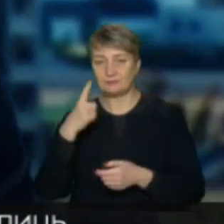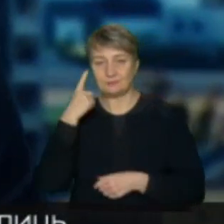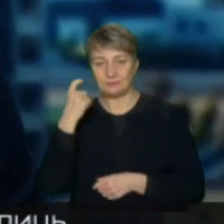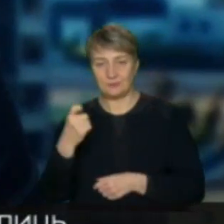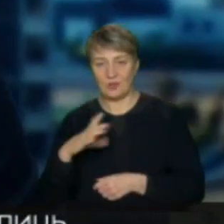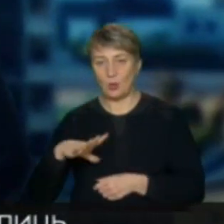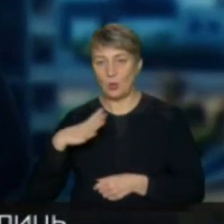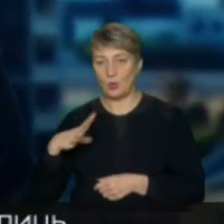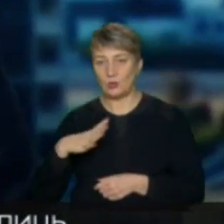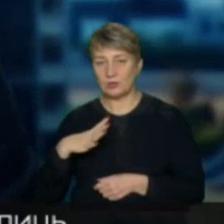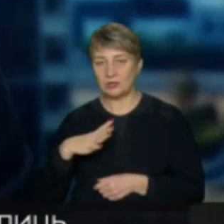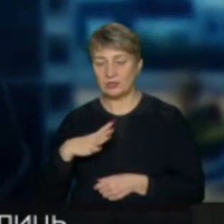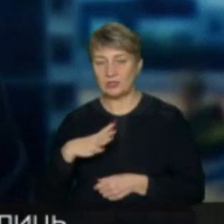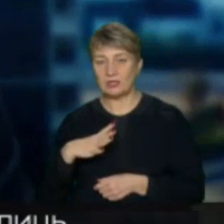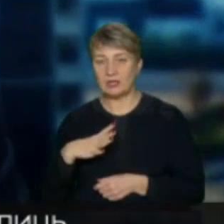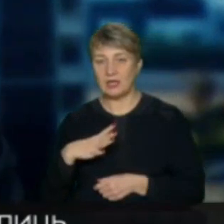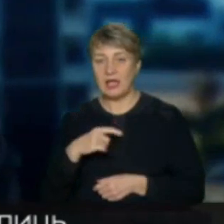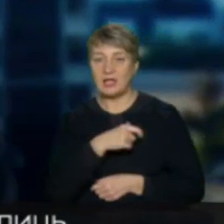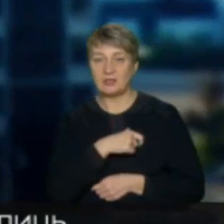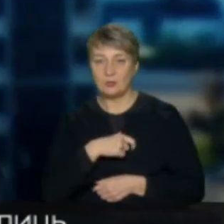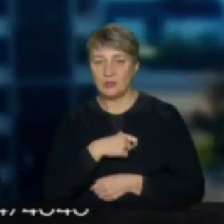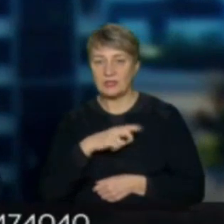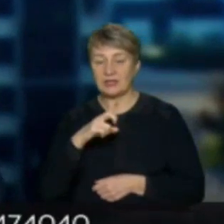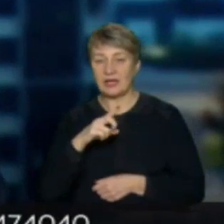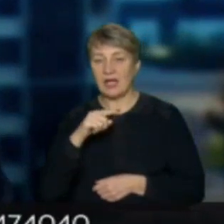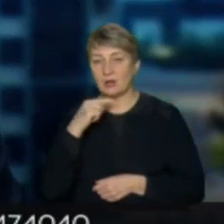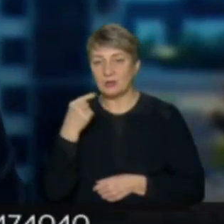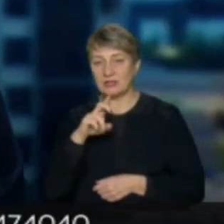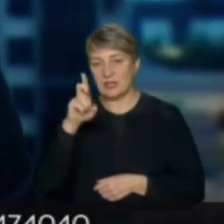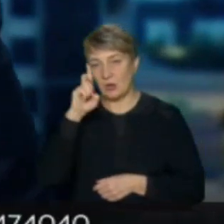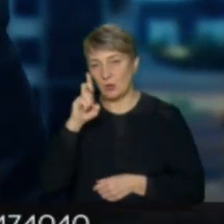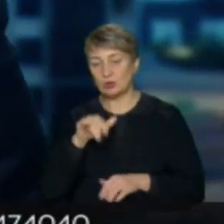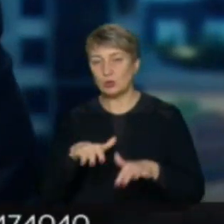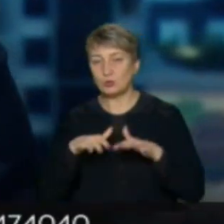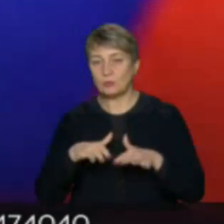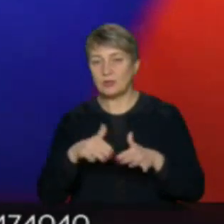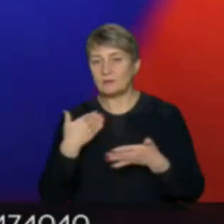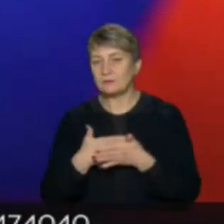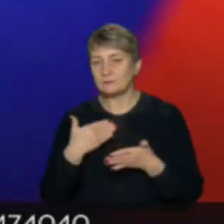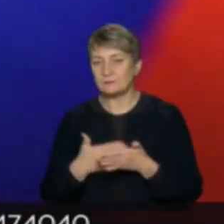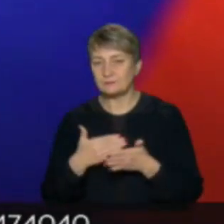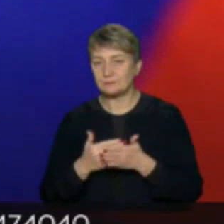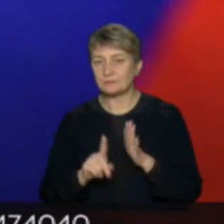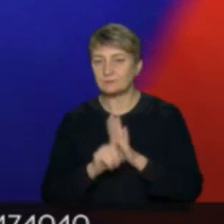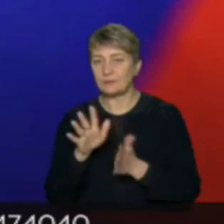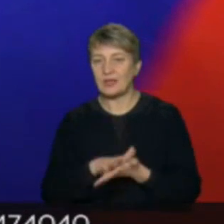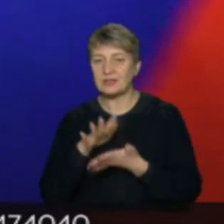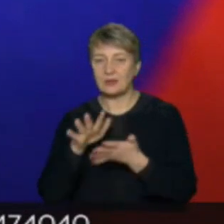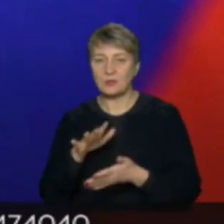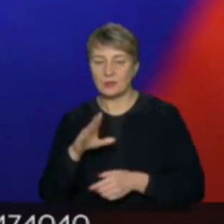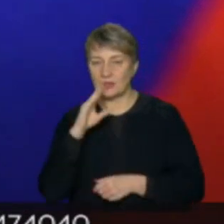Сергій Марков. Близький соратник Путіна вважає, що існує велика ймовірність замаху на диктатора з